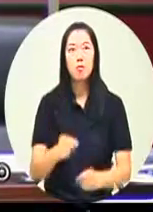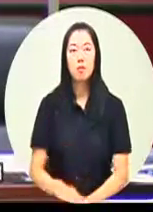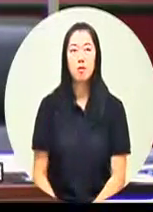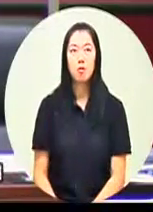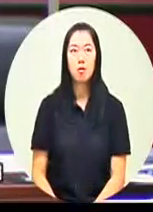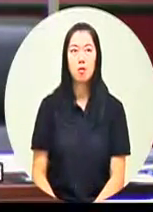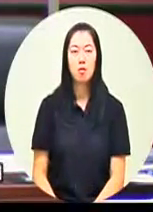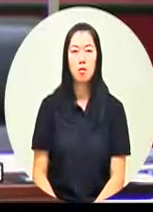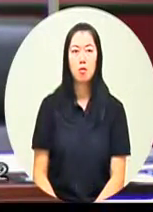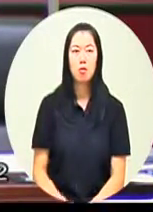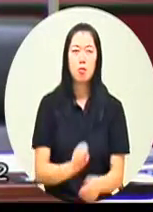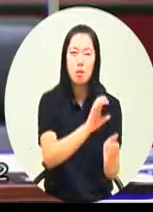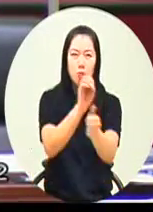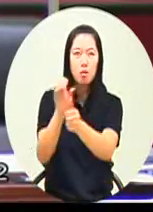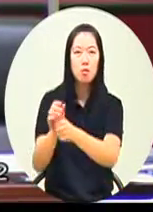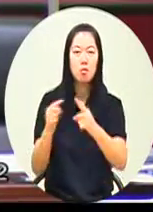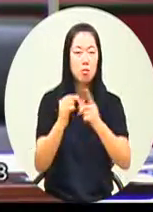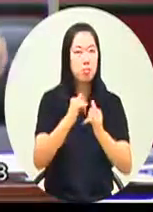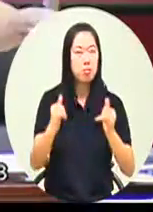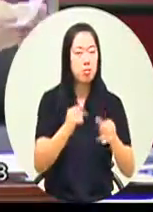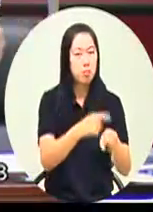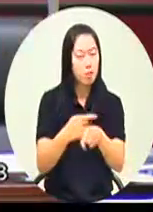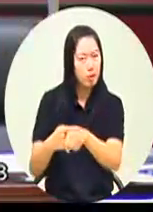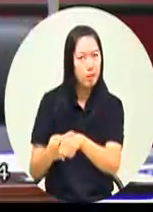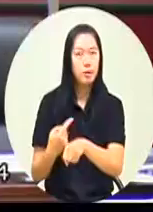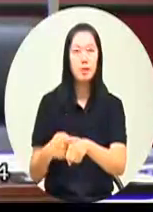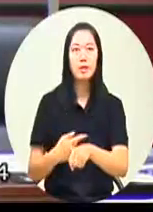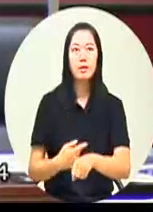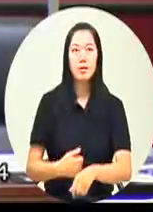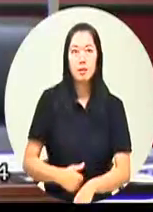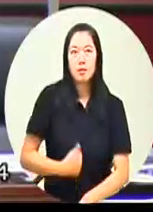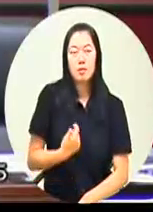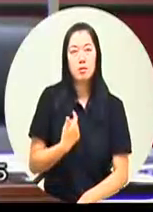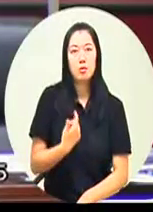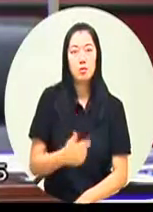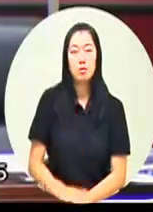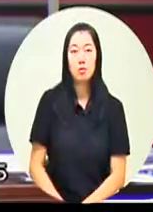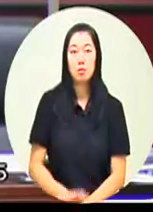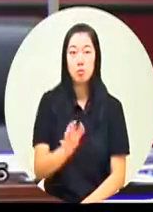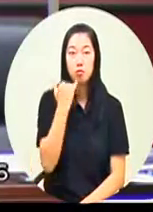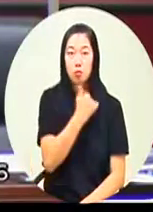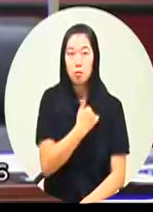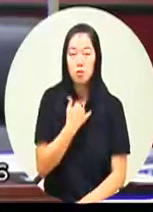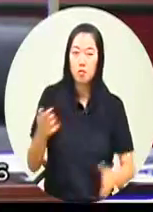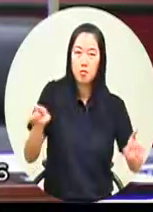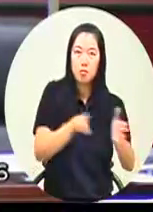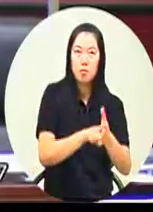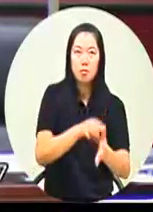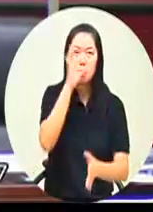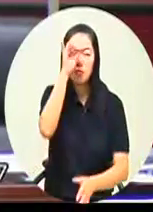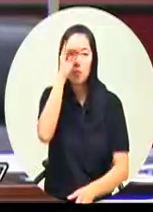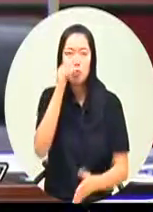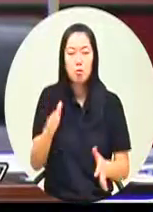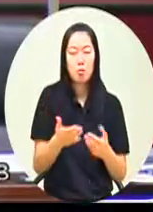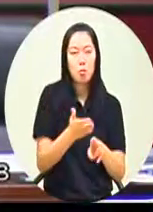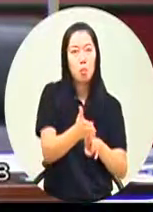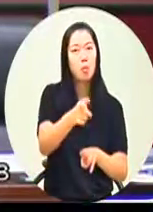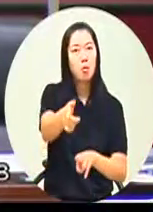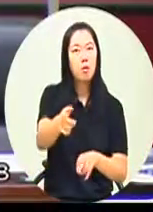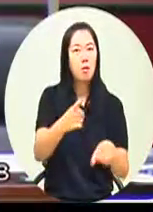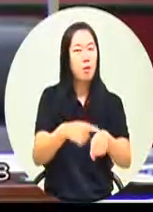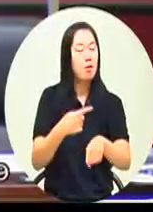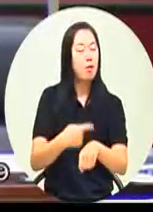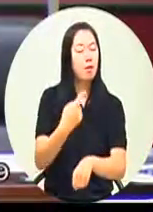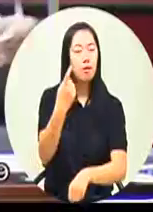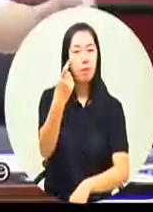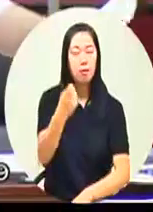习惯，我坦白说，高雄市民很多人一辈子没看过轻轨，他怎么习惯？他永远都不会习惯。啊，而